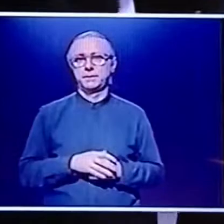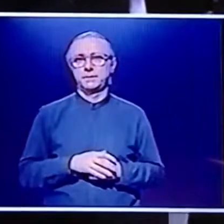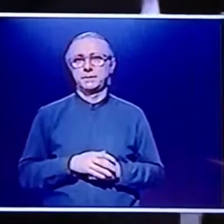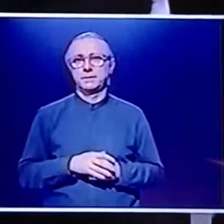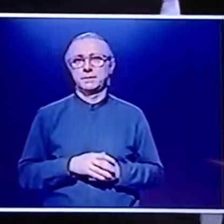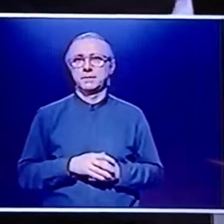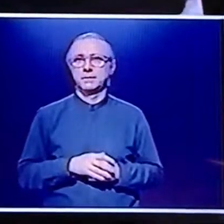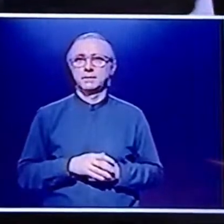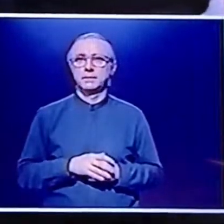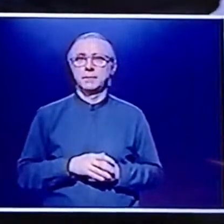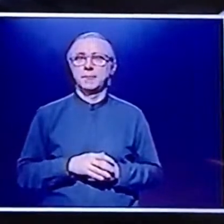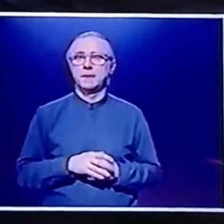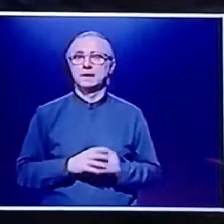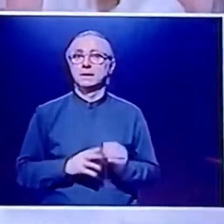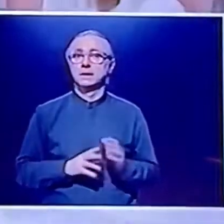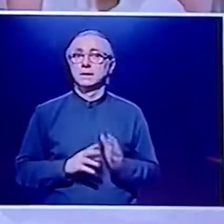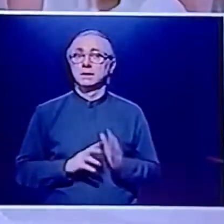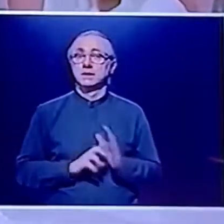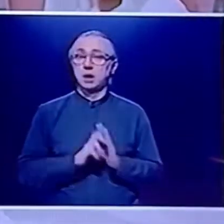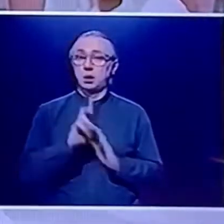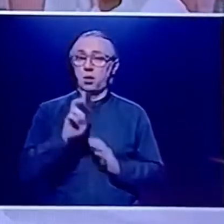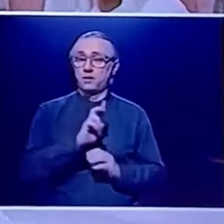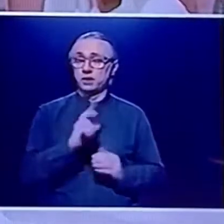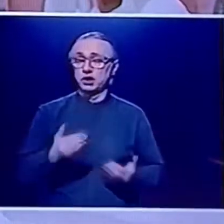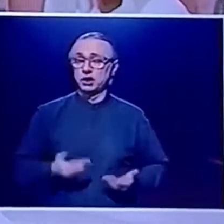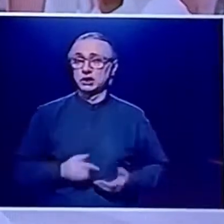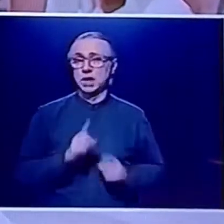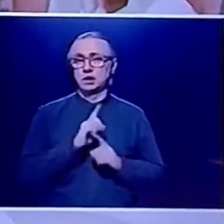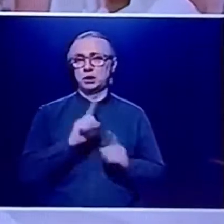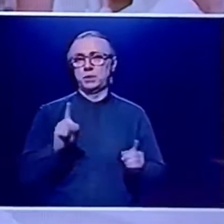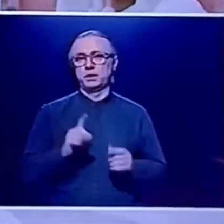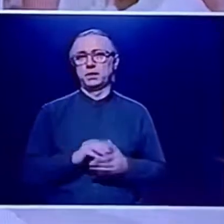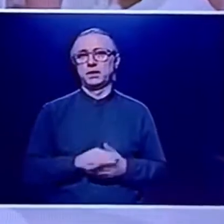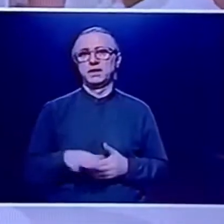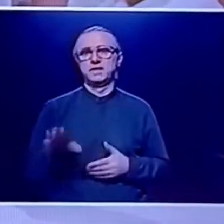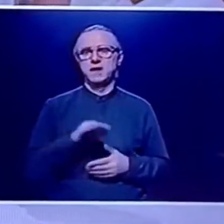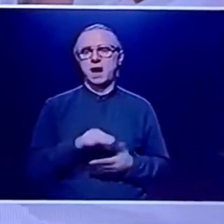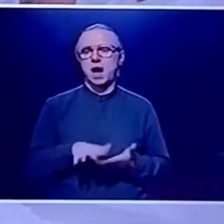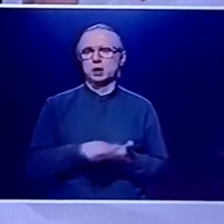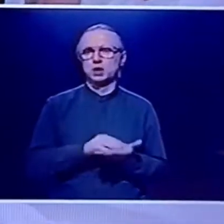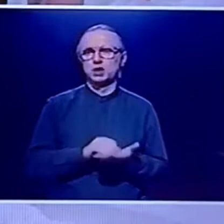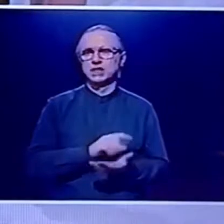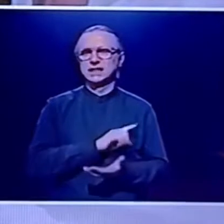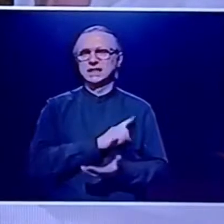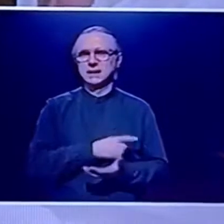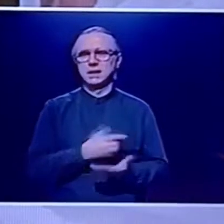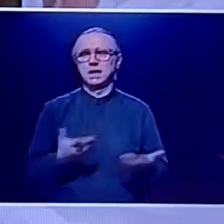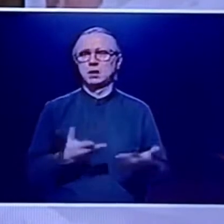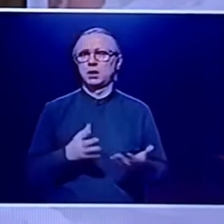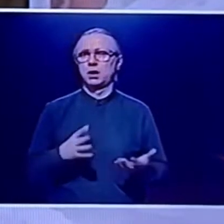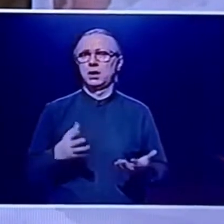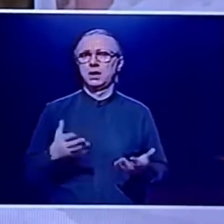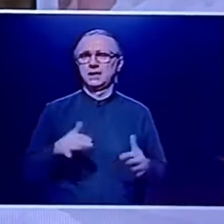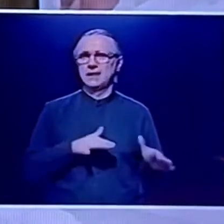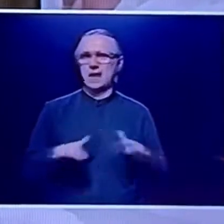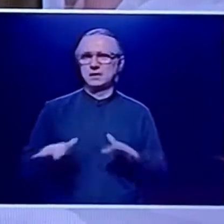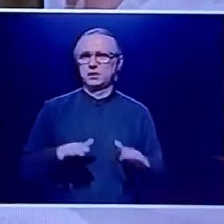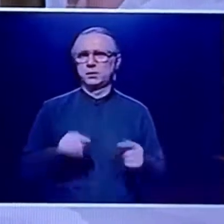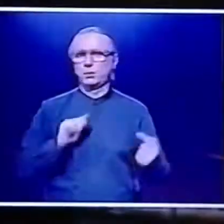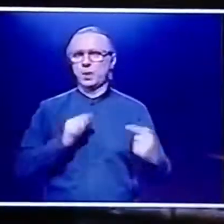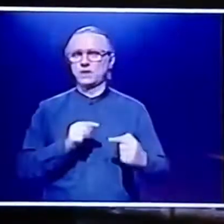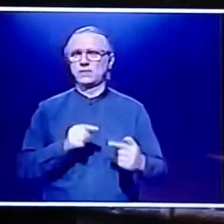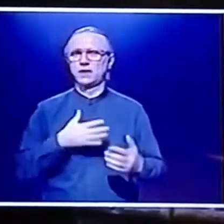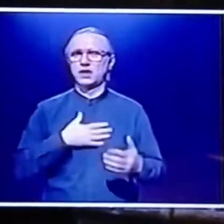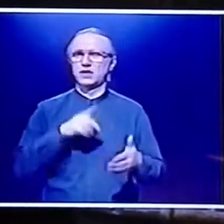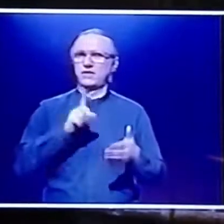и на церковной особенно, потому что все разрушительные силы, которые сегодня действуют против нашей веры,